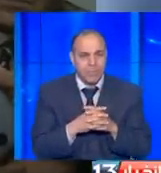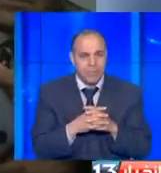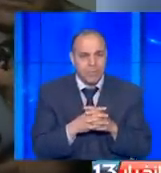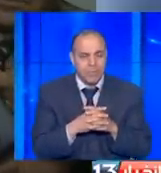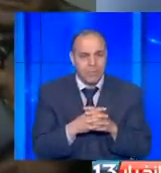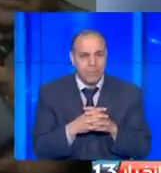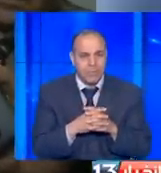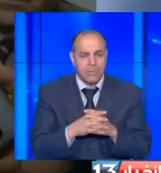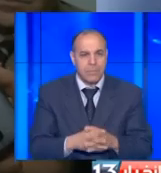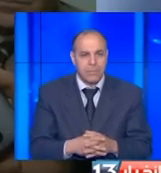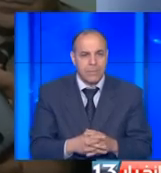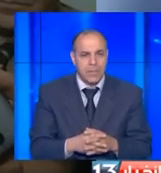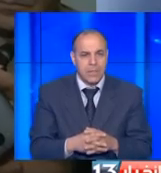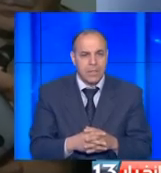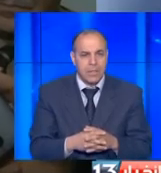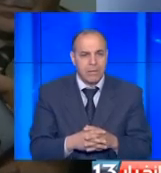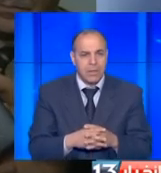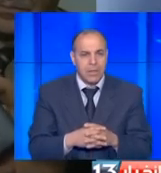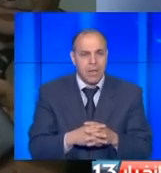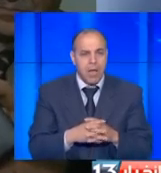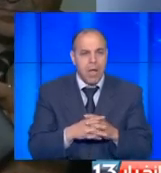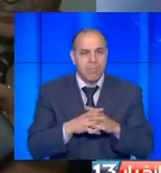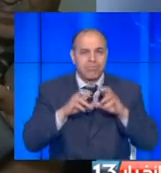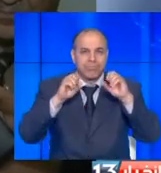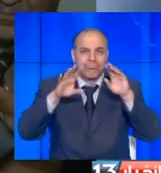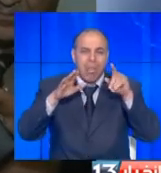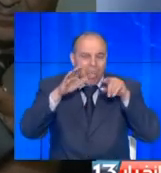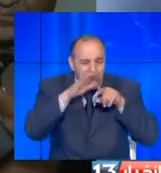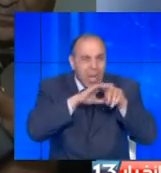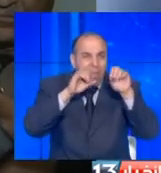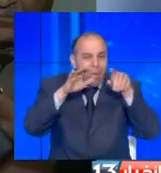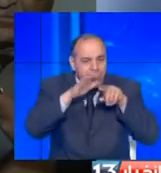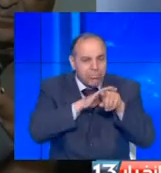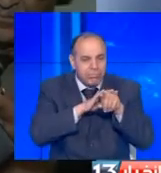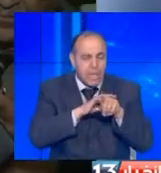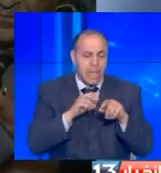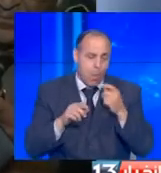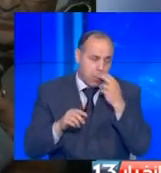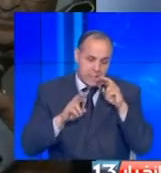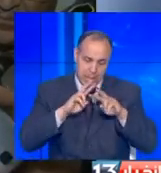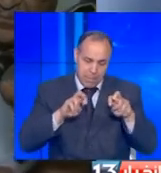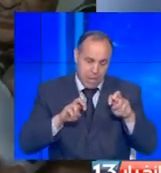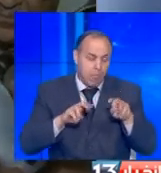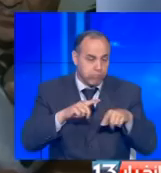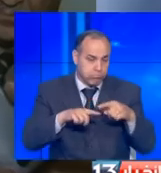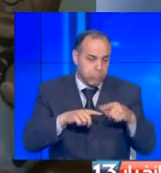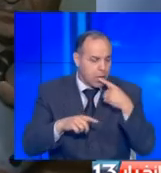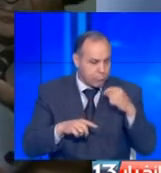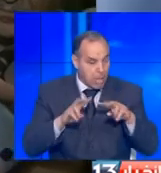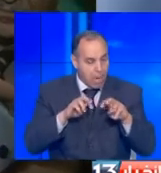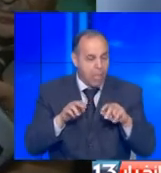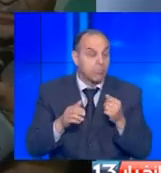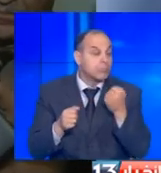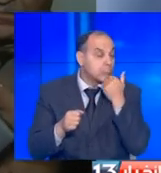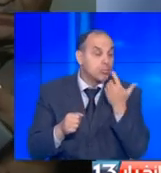قامت بربما عدم احترام إشارة مرور. الأبحاث ما زالت متواصلة، الوحدات الأمنية متعهدة بالأبحاث،